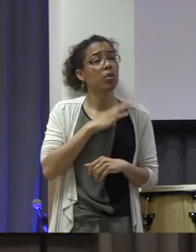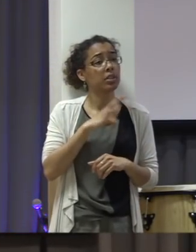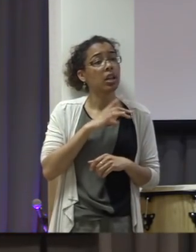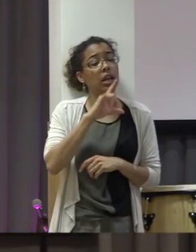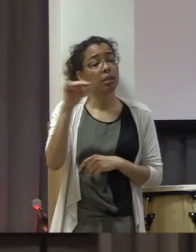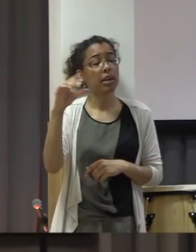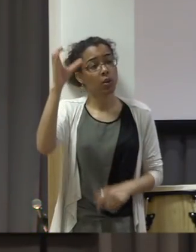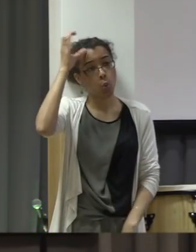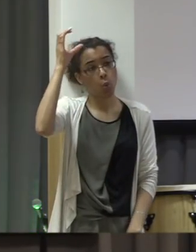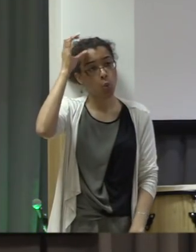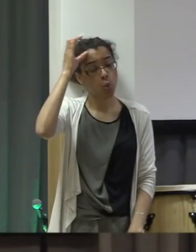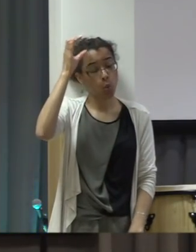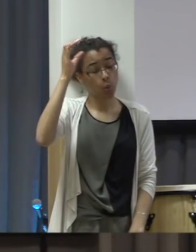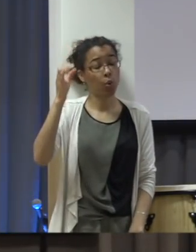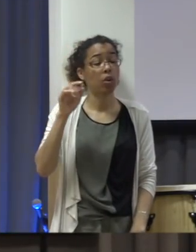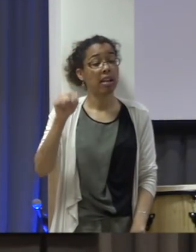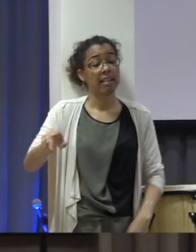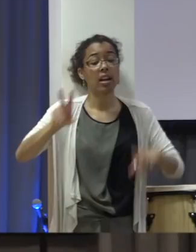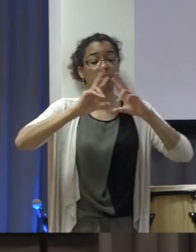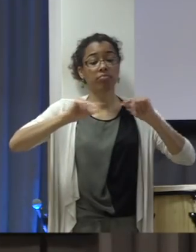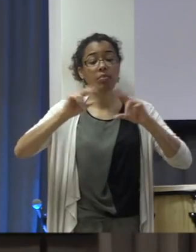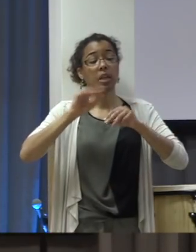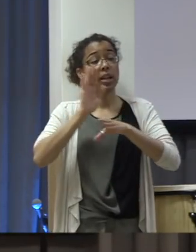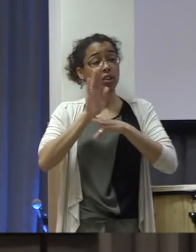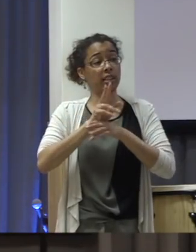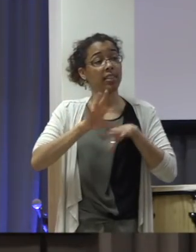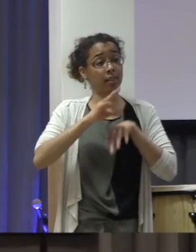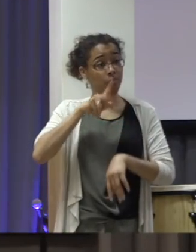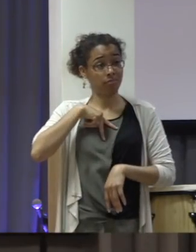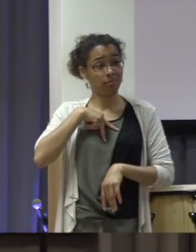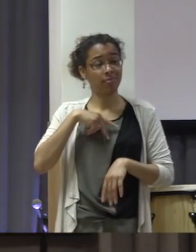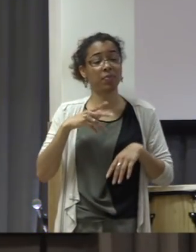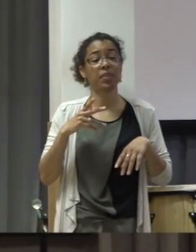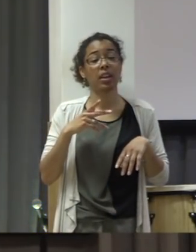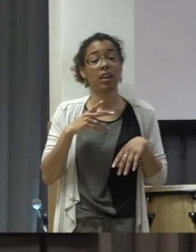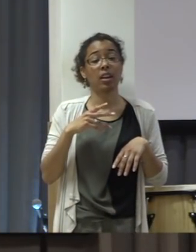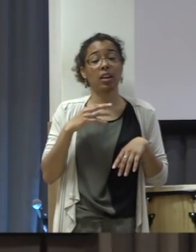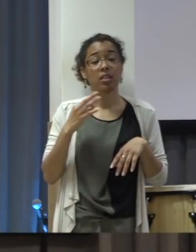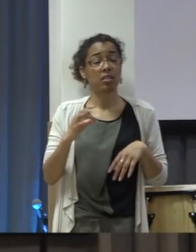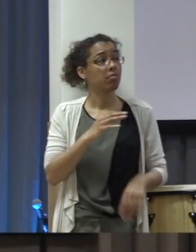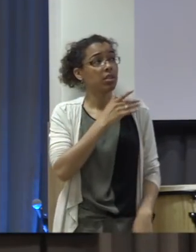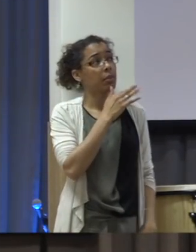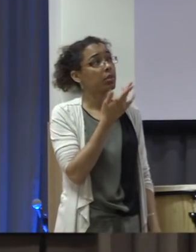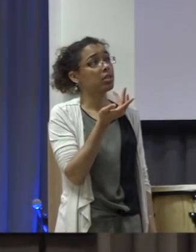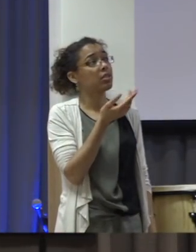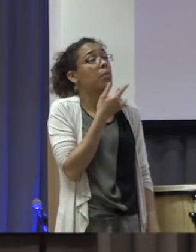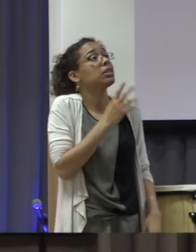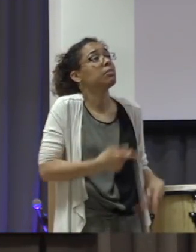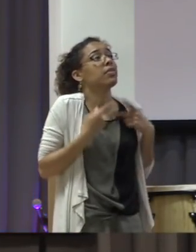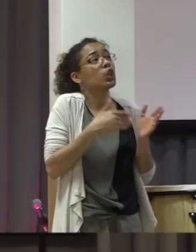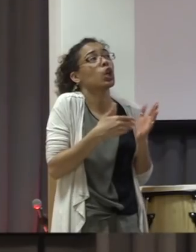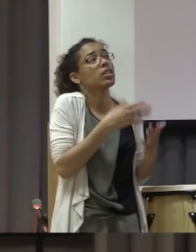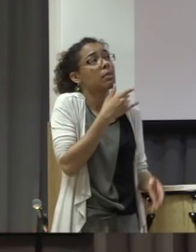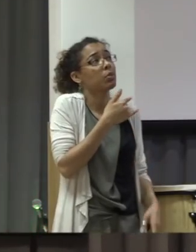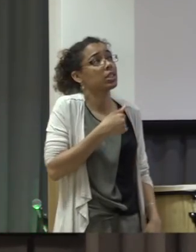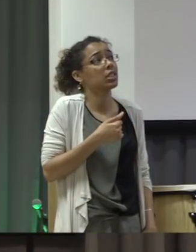Brazza. Quand il enseignait, il a donné le témoignage de mon épouse. Ils ont dit, non, pasteur, cette femme ne peut pas être vivante.